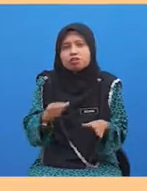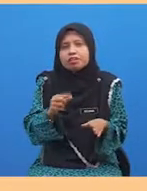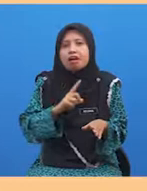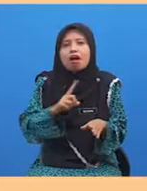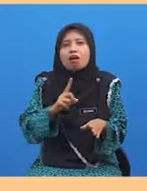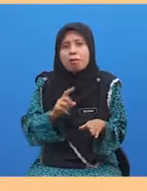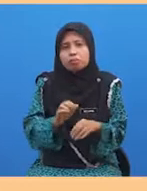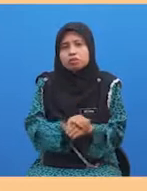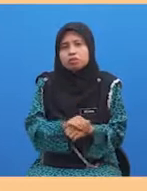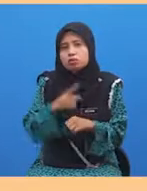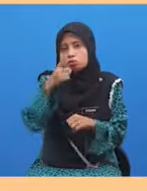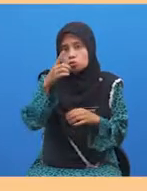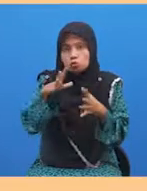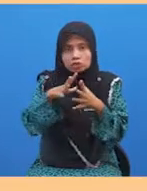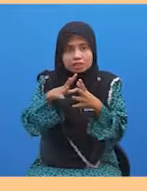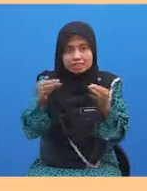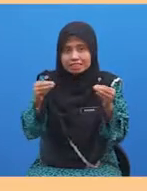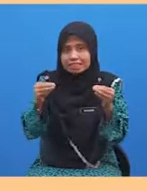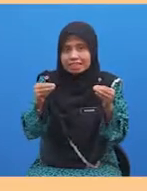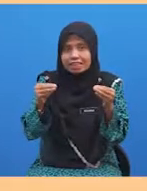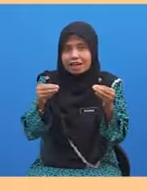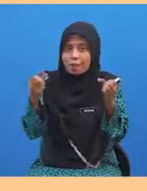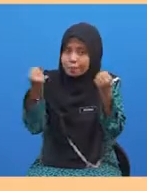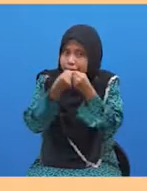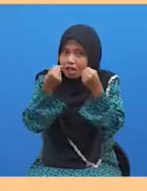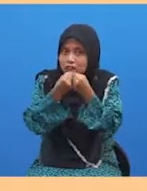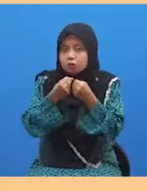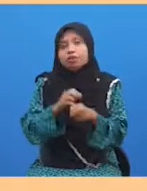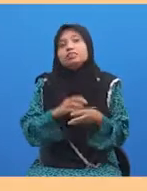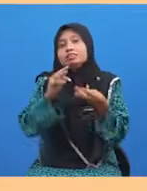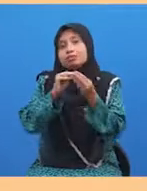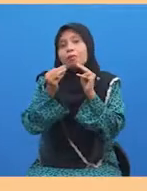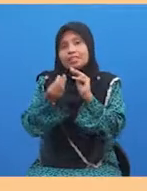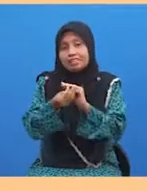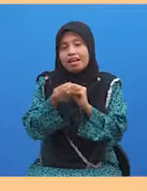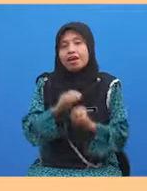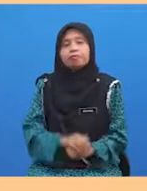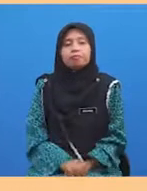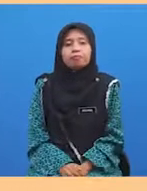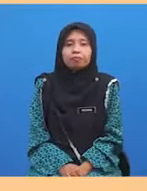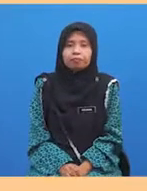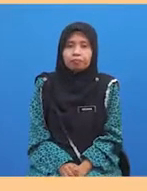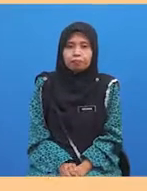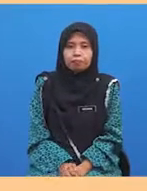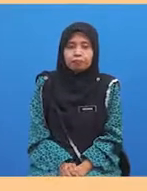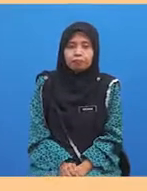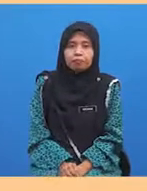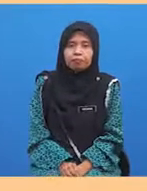mengira kaum dan pegangan agama dalam menyelesaikan konflik ini